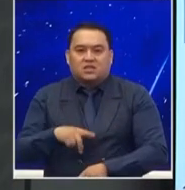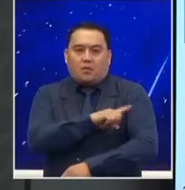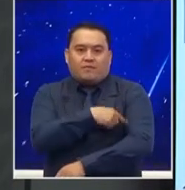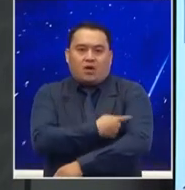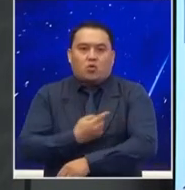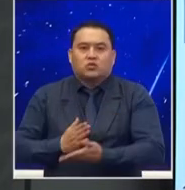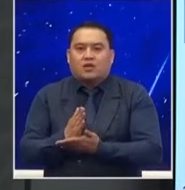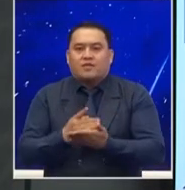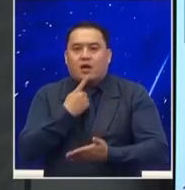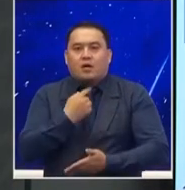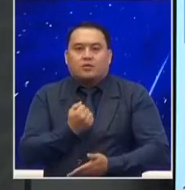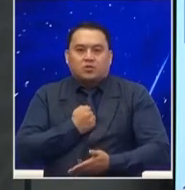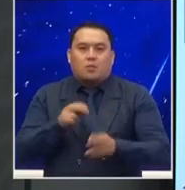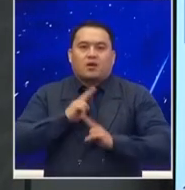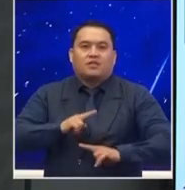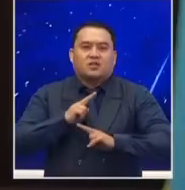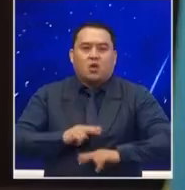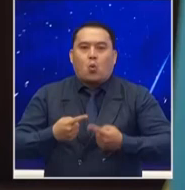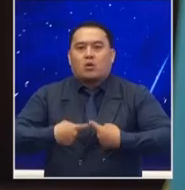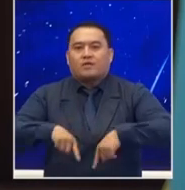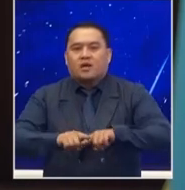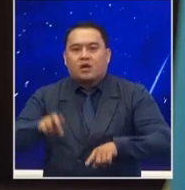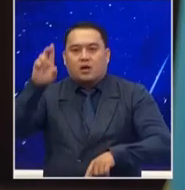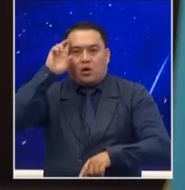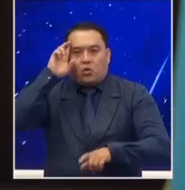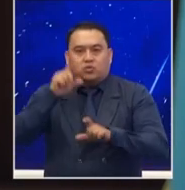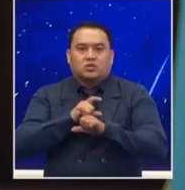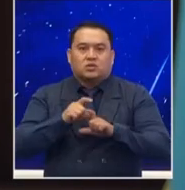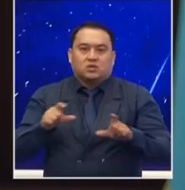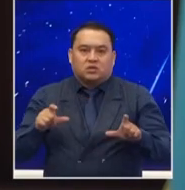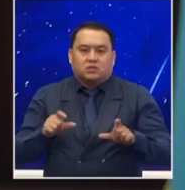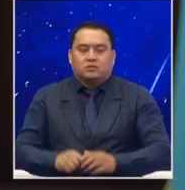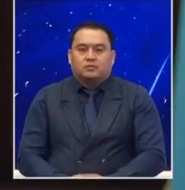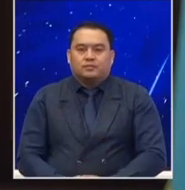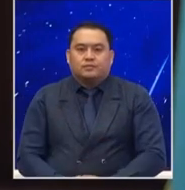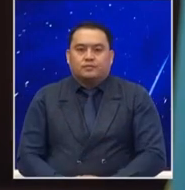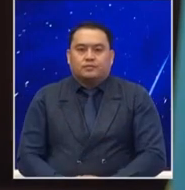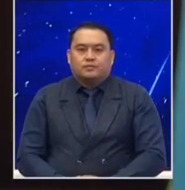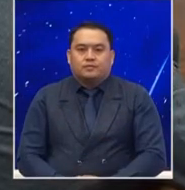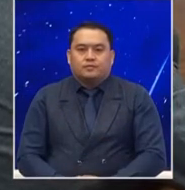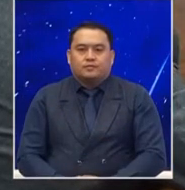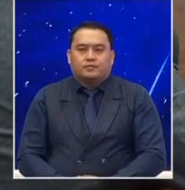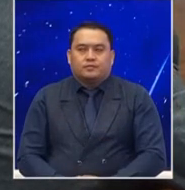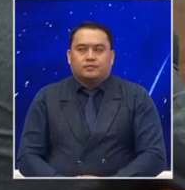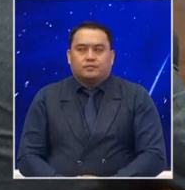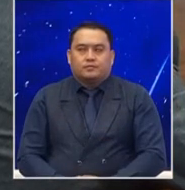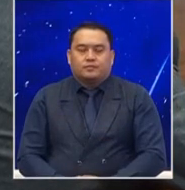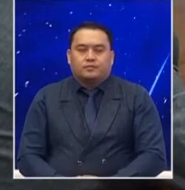медики, военнослужащие, сотрудники правоохранительных органов, а также горожане, стоящие на диспансерном учете.